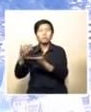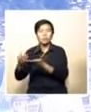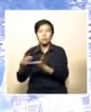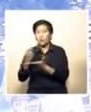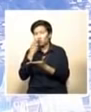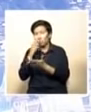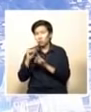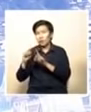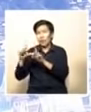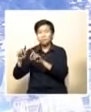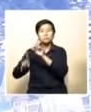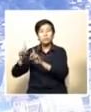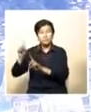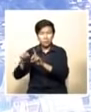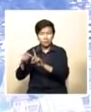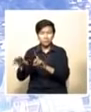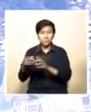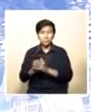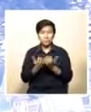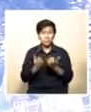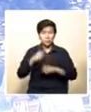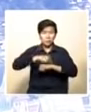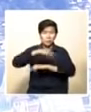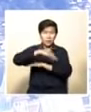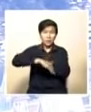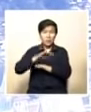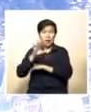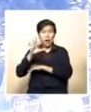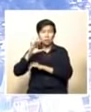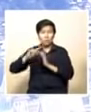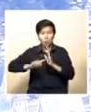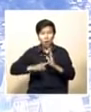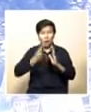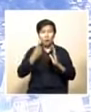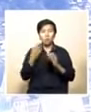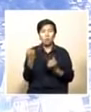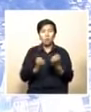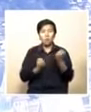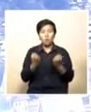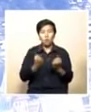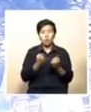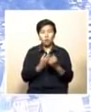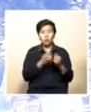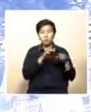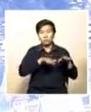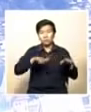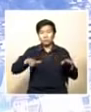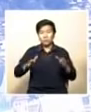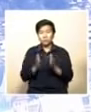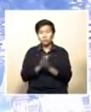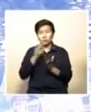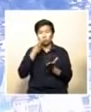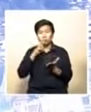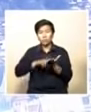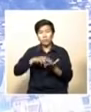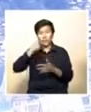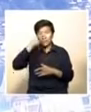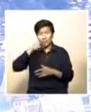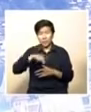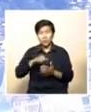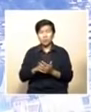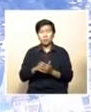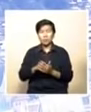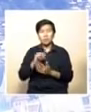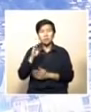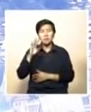ถ้าหากว่าเป็นสายกระทรวงมหาดไทยจะตรงไปยังสารกลางจังหวัดผู้ว่าเป็นคนรับแล้วก็จัดการแยก